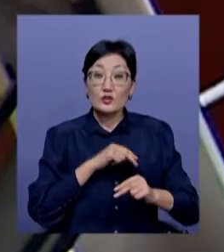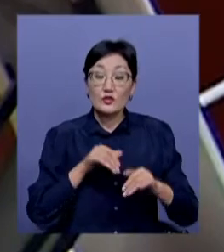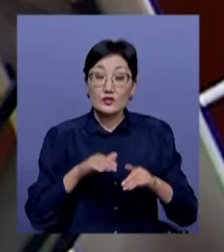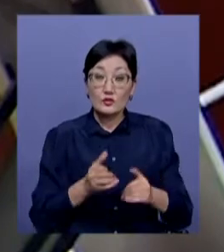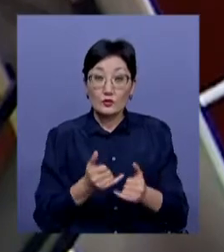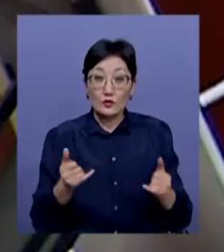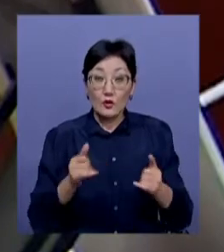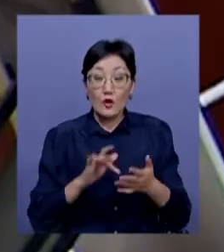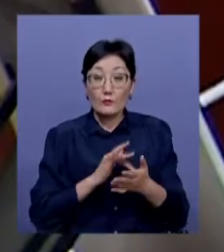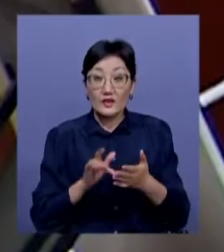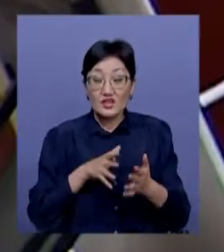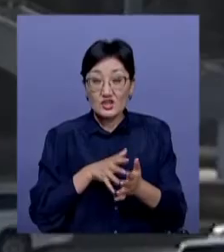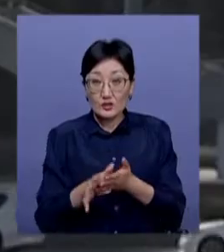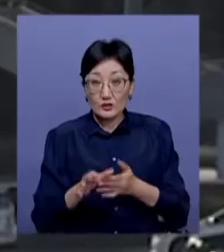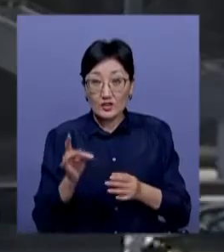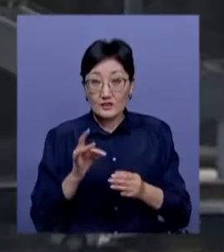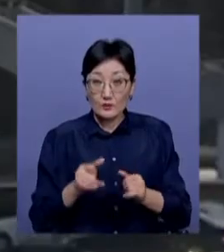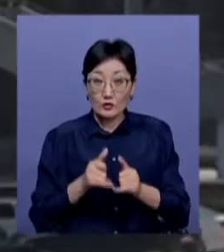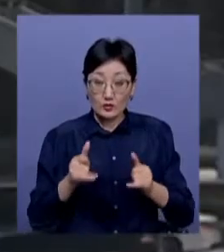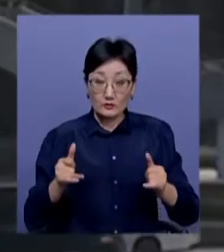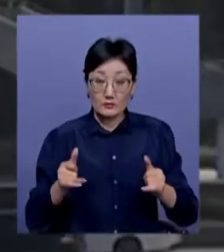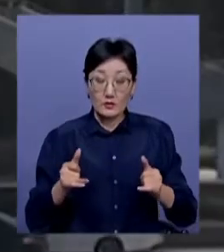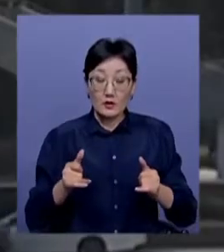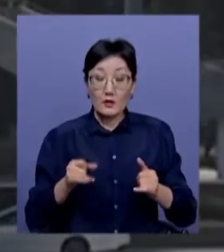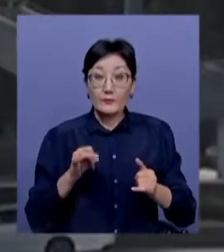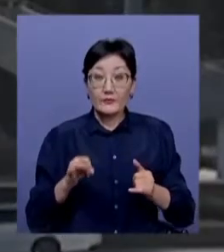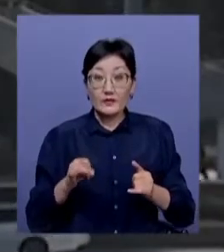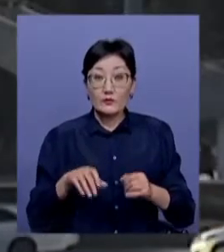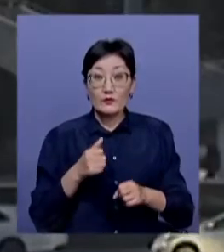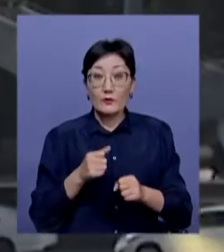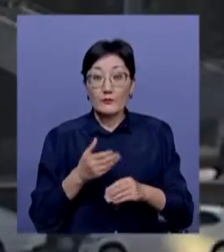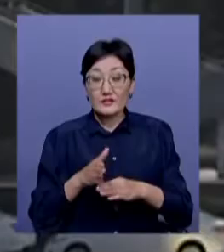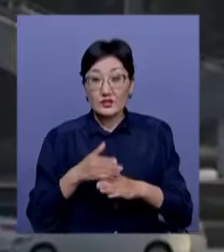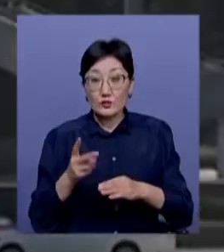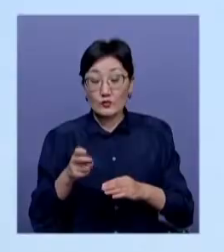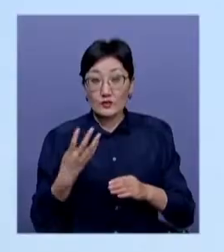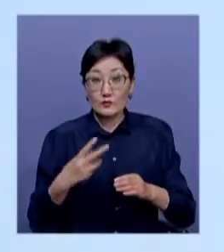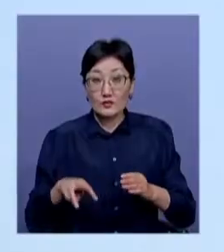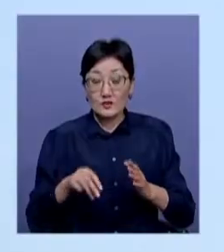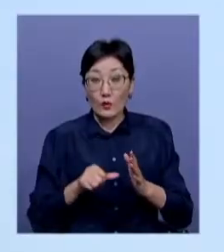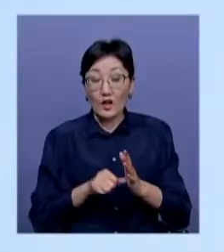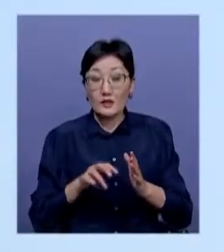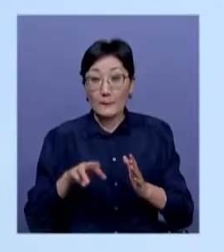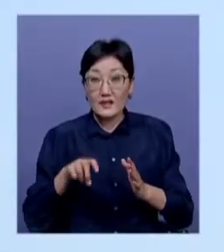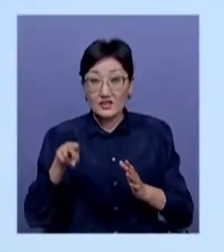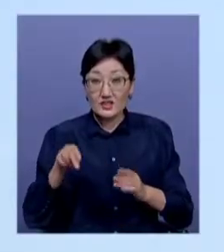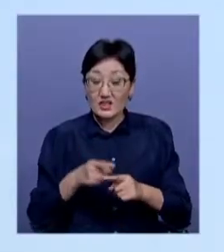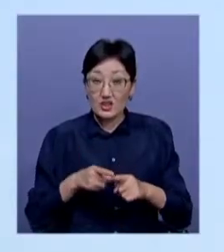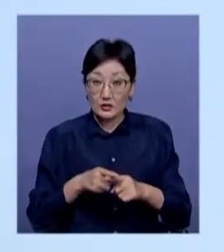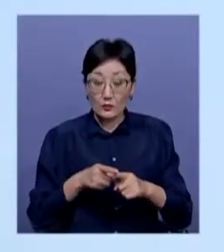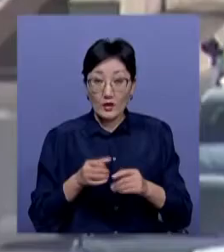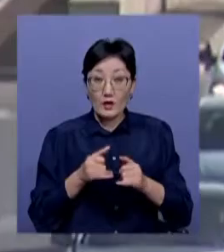үшін бюджет шығыстары ұлғайтылды. Сонымен қатар үкіметтен бөлінген 236 миллиард теңгенің жартысынан